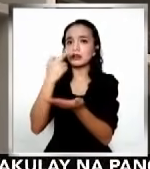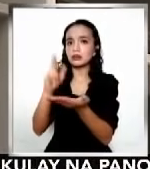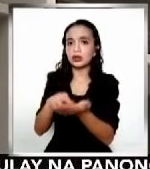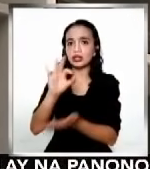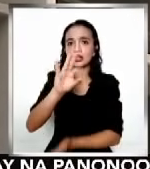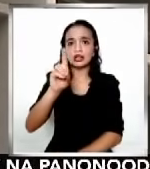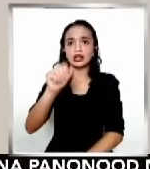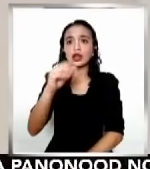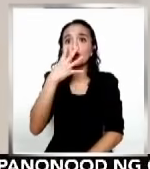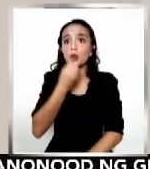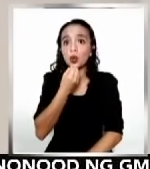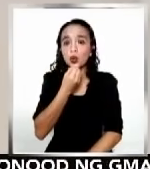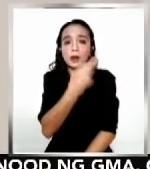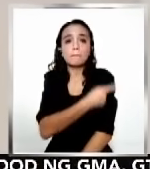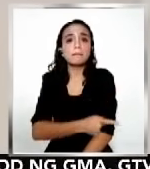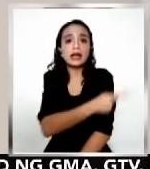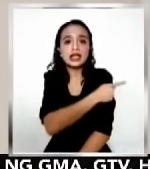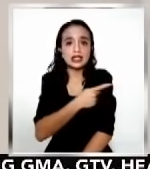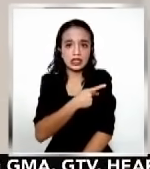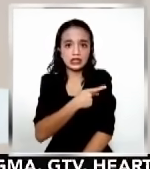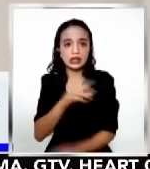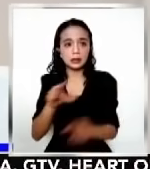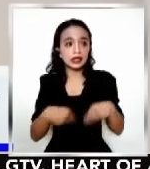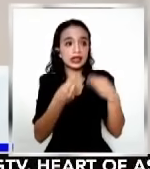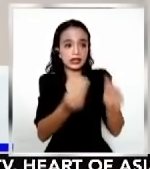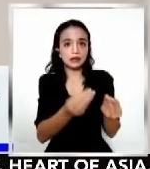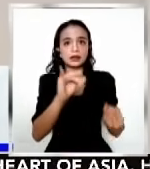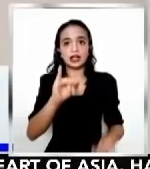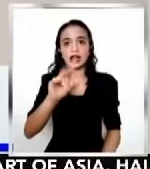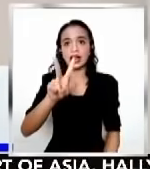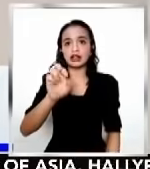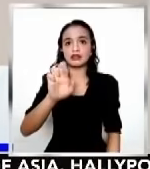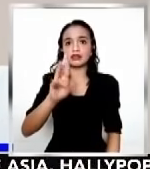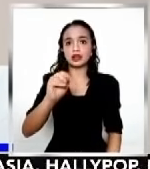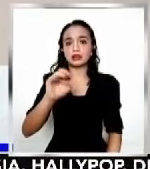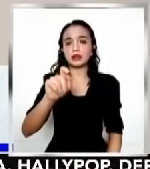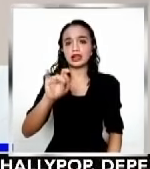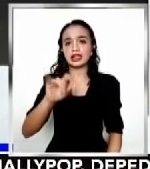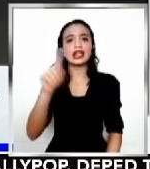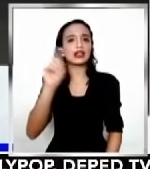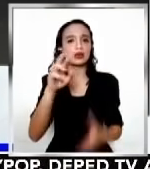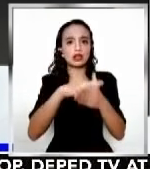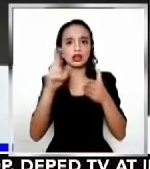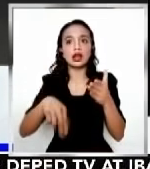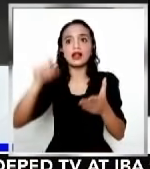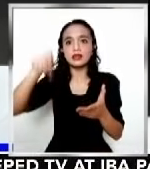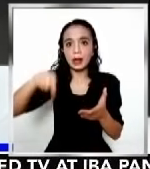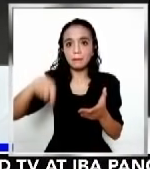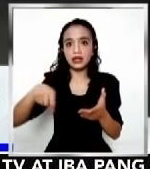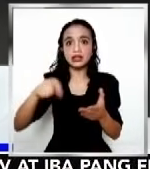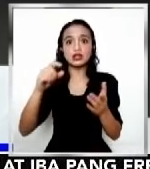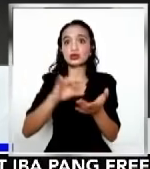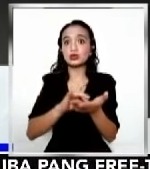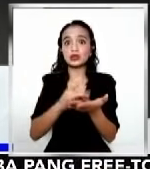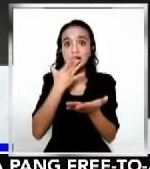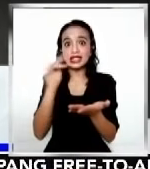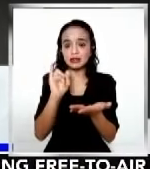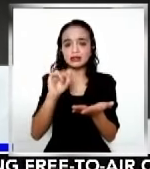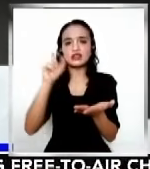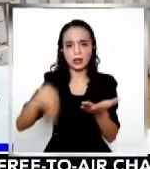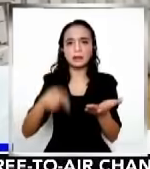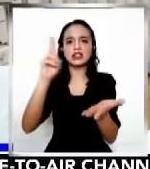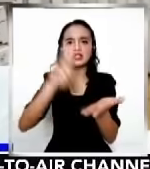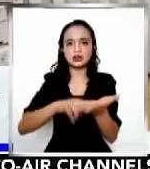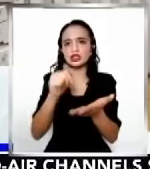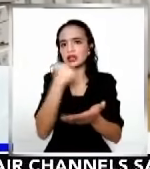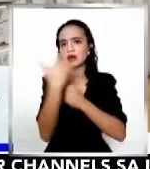bibigyan ng ivermectin at ang epekto nito sa kanila. Dapat ding rehistrado sa ibang bansa ang aangkating gamot. Pinapayagan ng